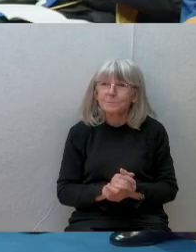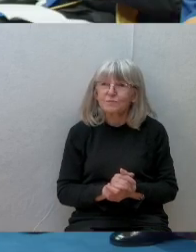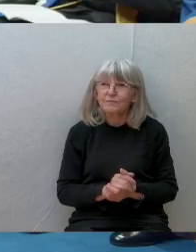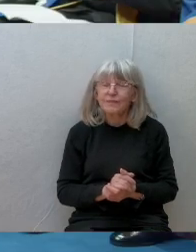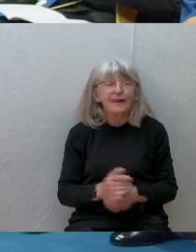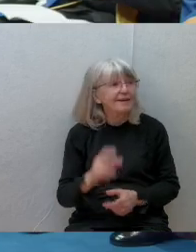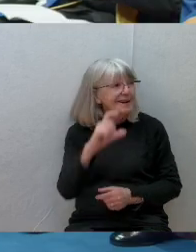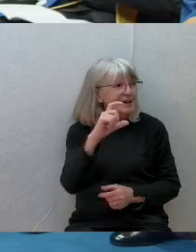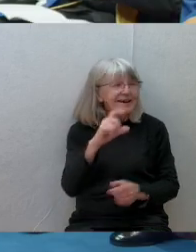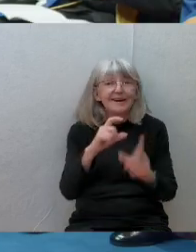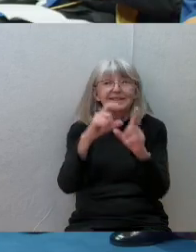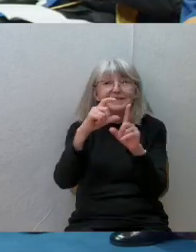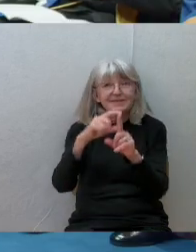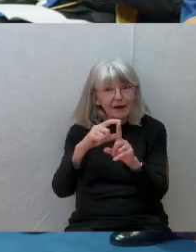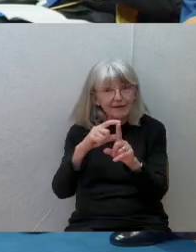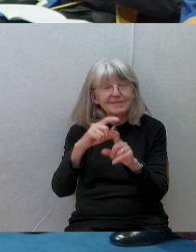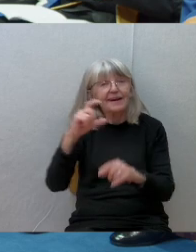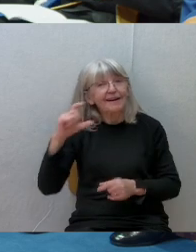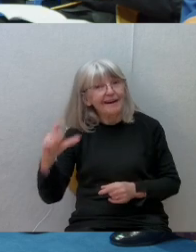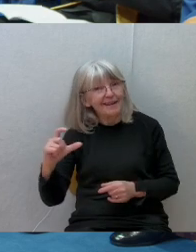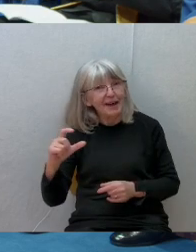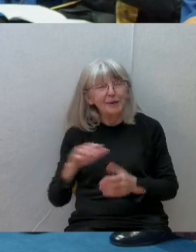Douglas Cunningham.